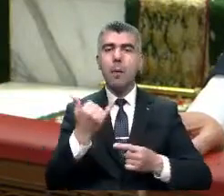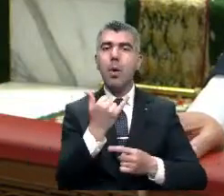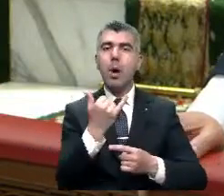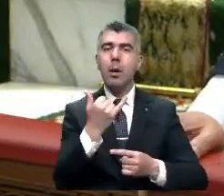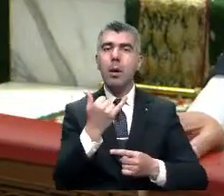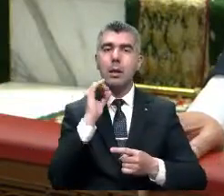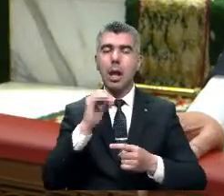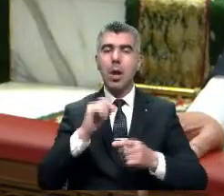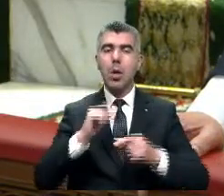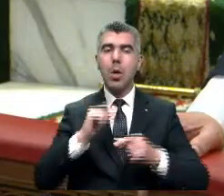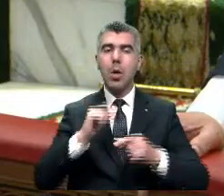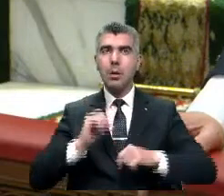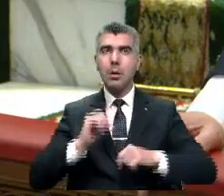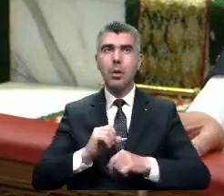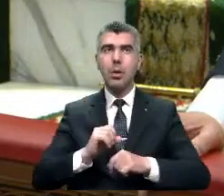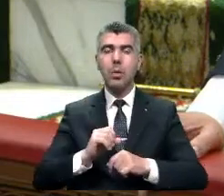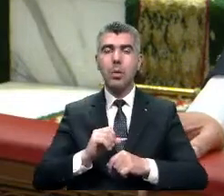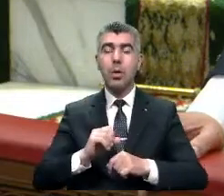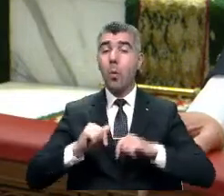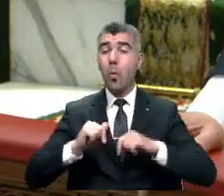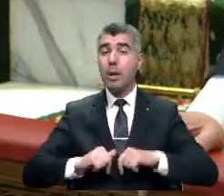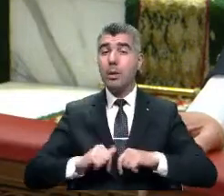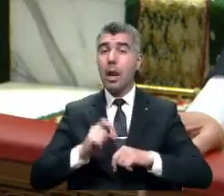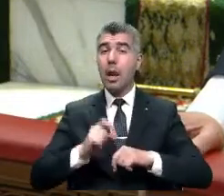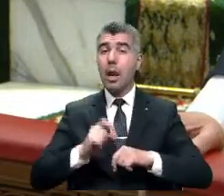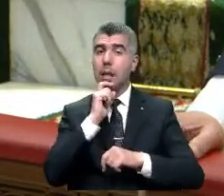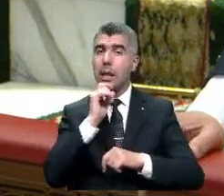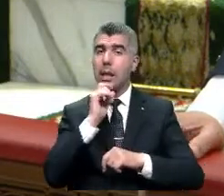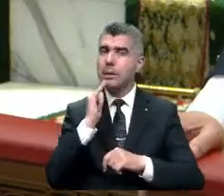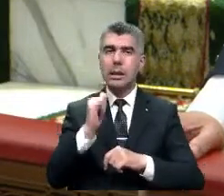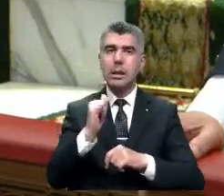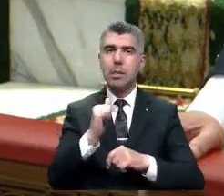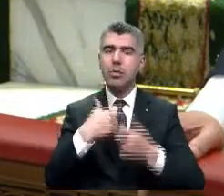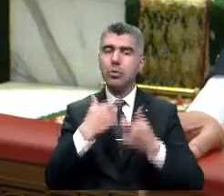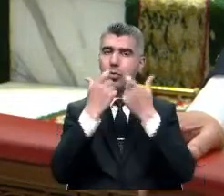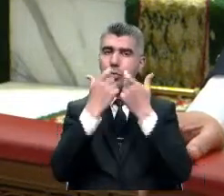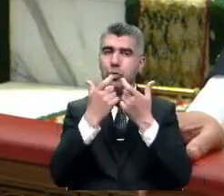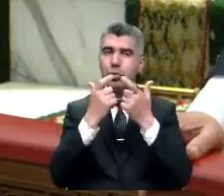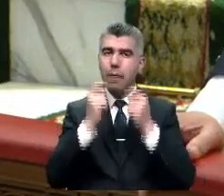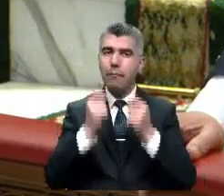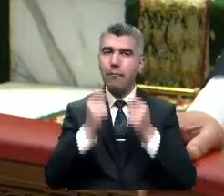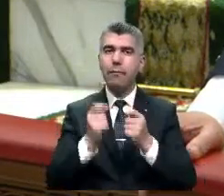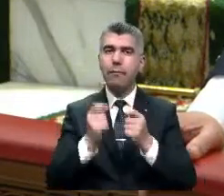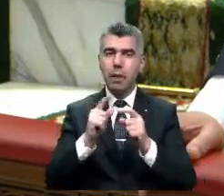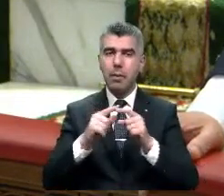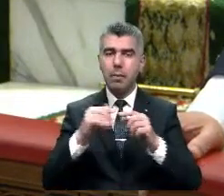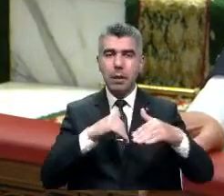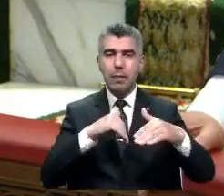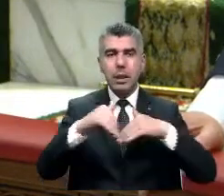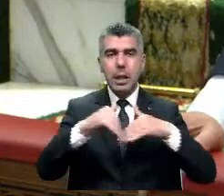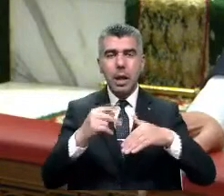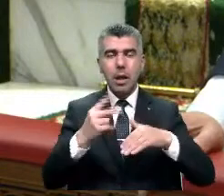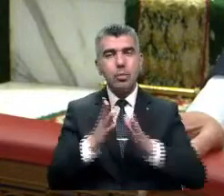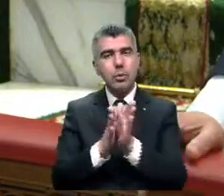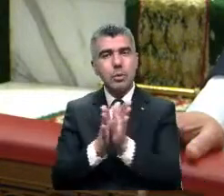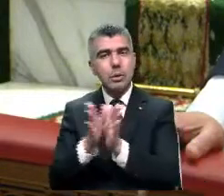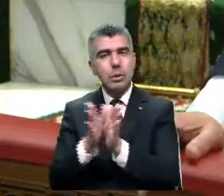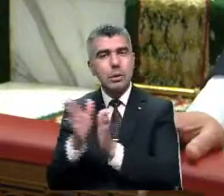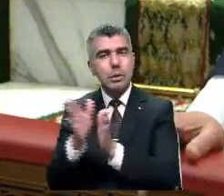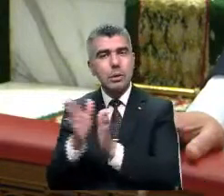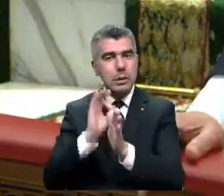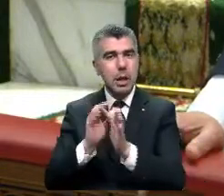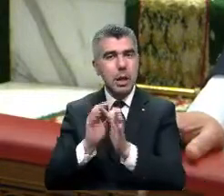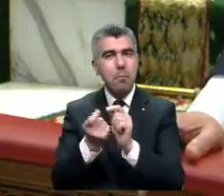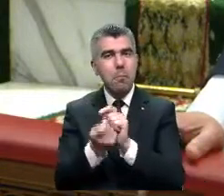المصالح الاقليميه للوزاره المعنيه وتبقى هناك كوزاره من فاتحين على احداث خطوط جديده للنقل المزدوج او